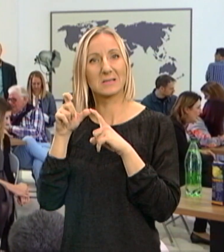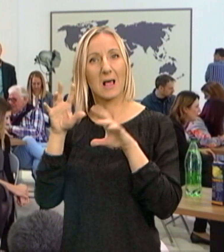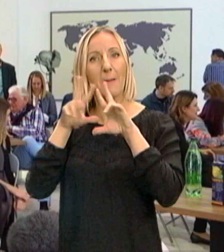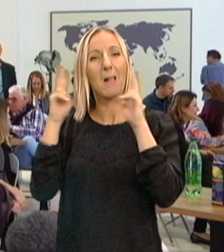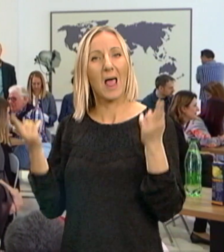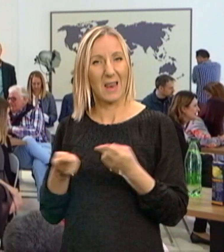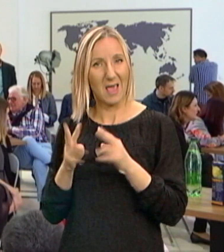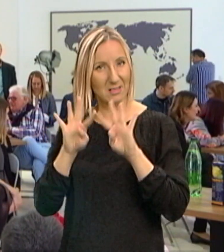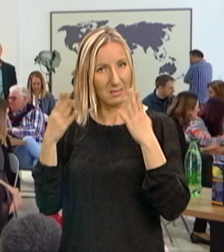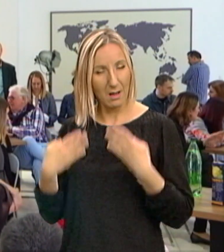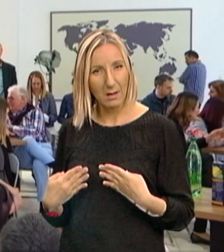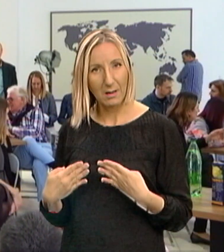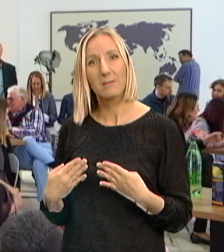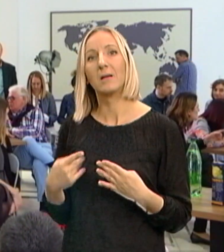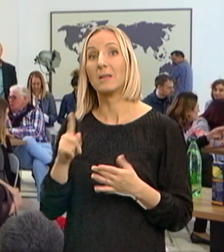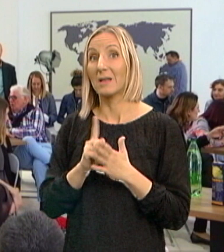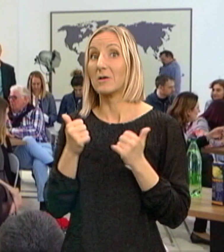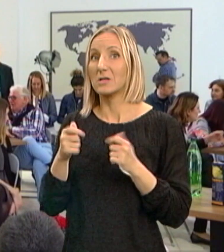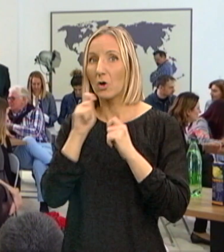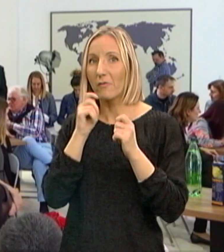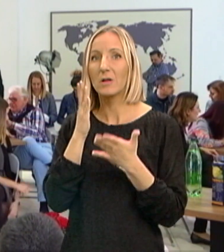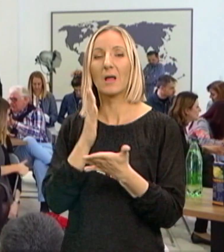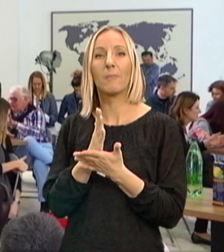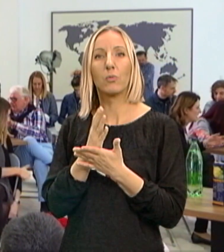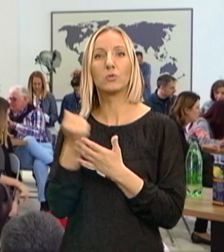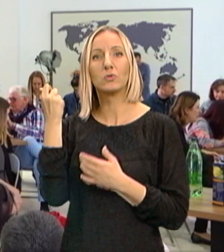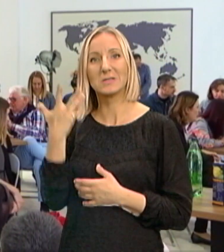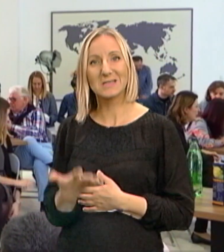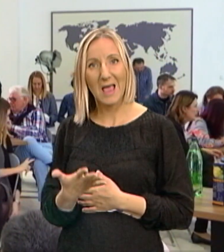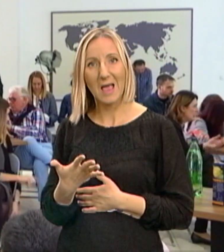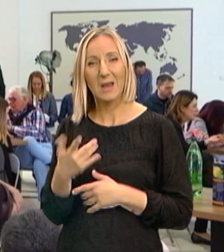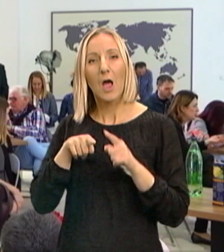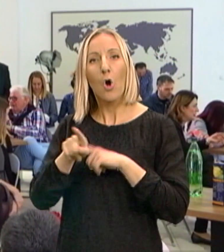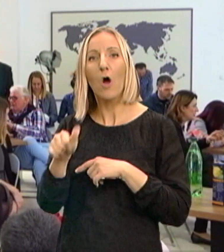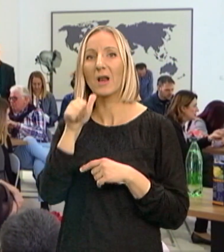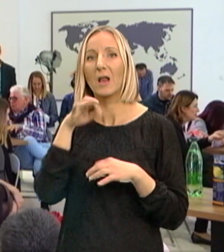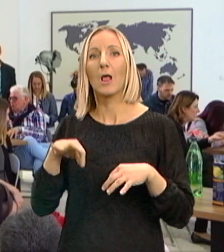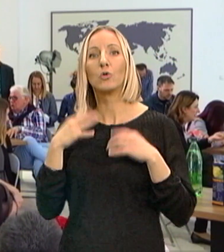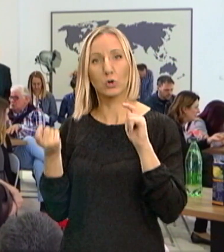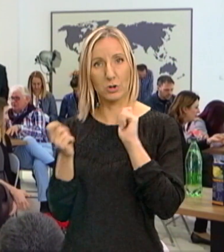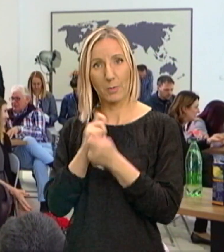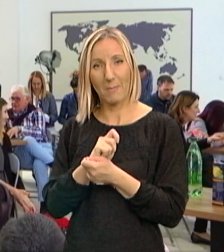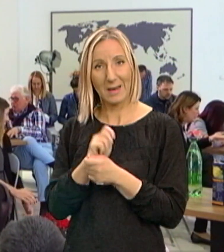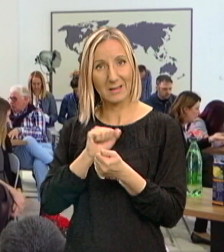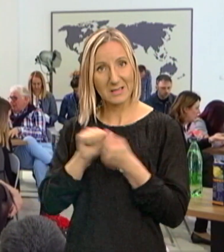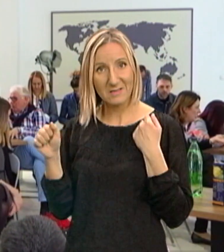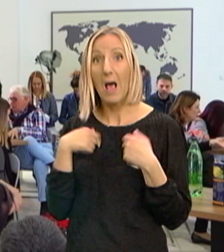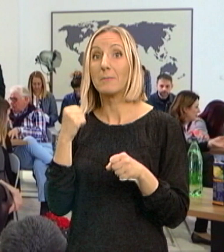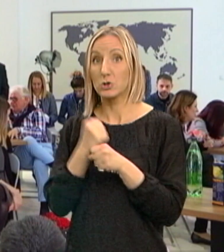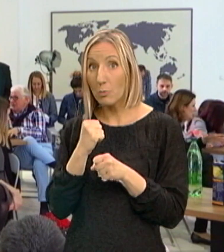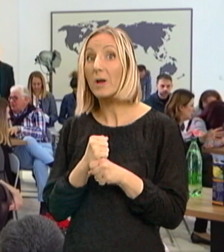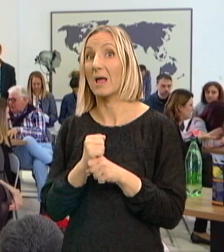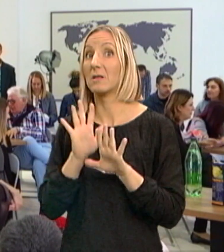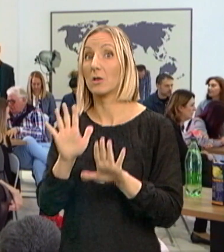se dogovaramo da to bude u serije Koreni i Jutro će promeniti sve, ali ćemo raditi na tome da ih bude što